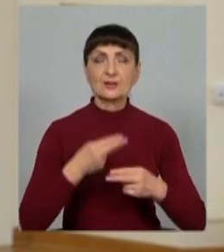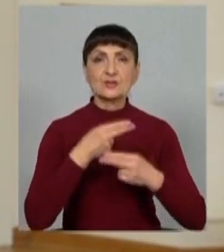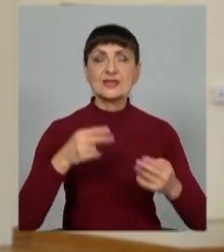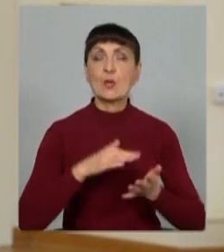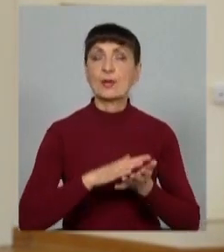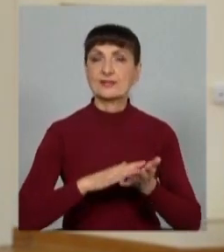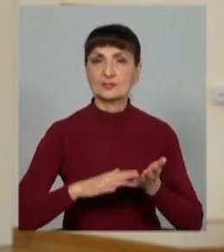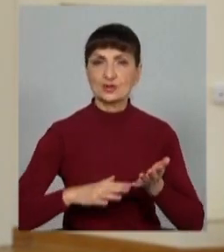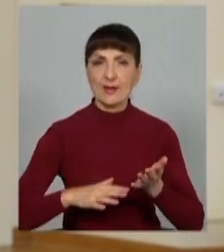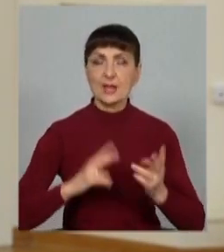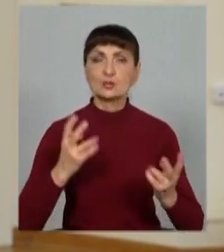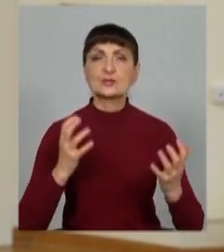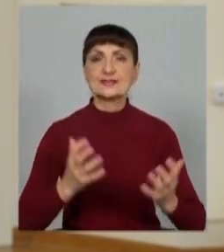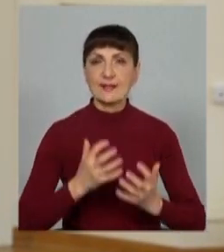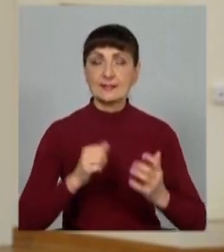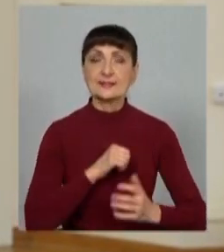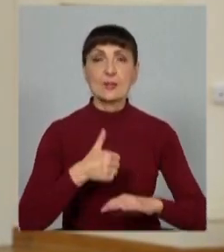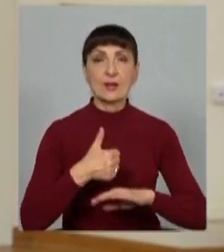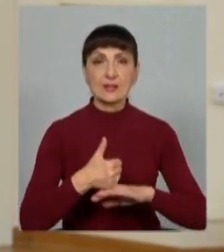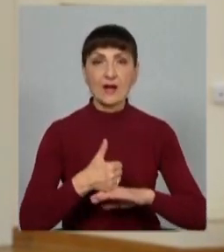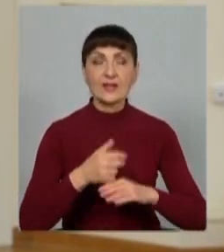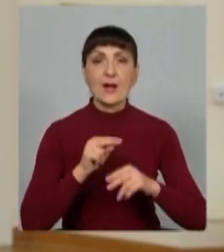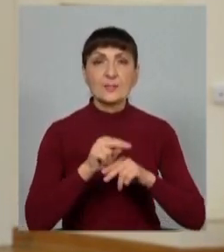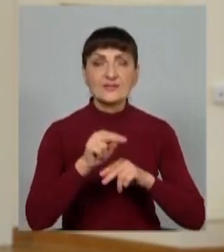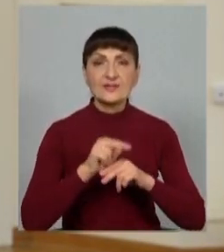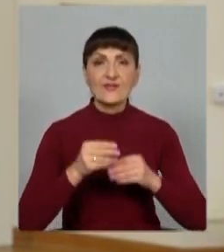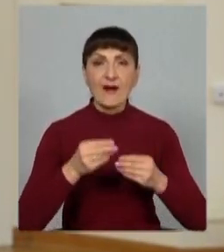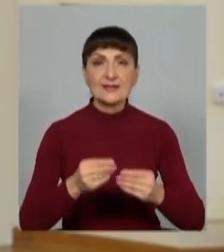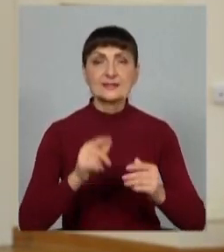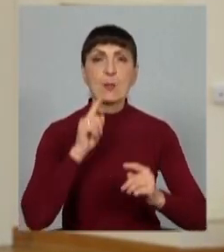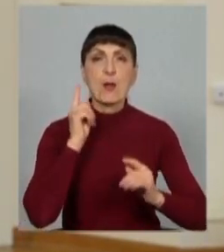продолжать, важно сохранять, самое главное – прививать ее нашей молодежи.